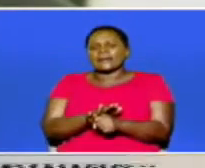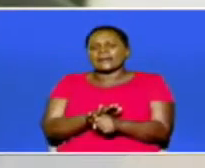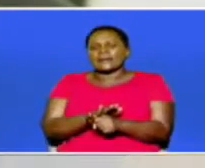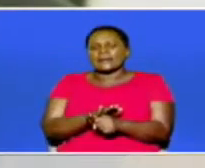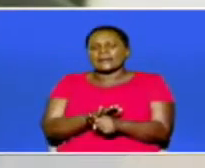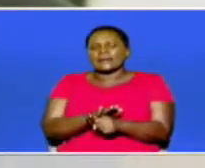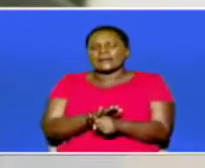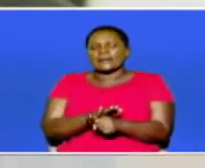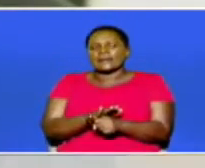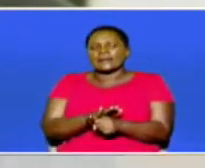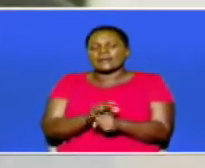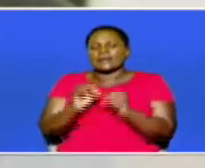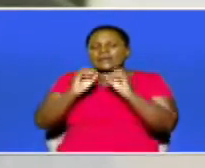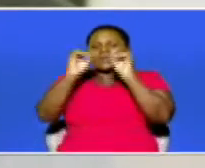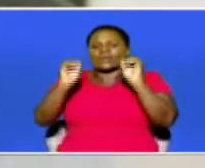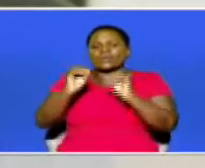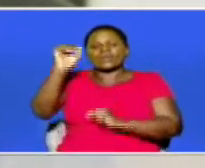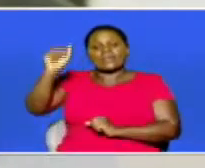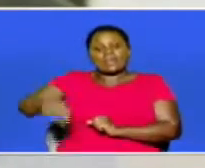Oh, yes.